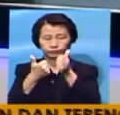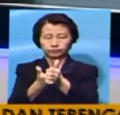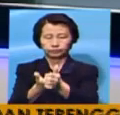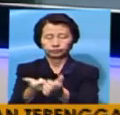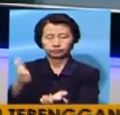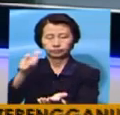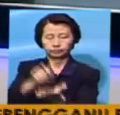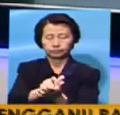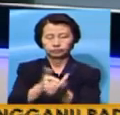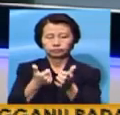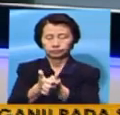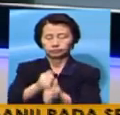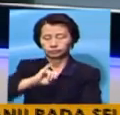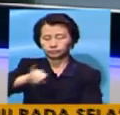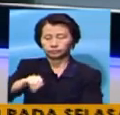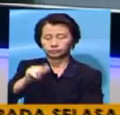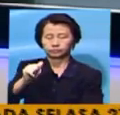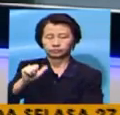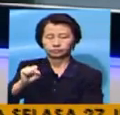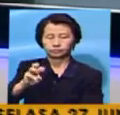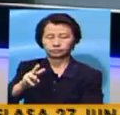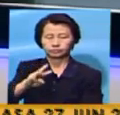disediakan Jasmi Faisal